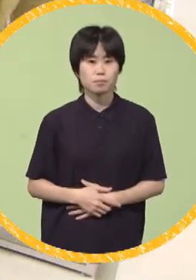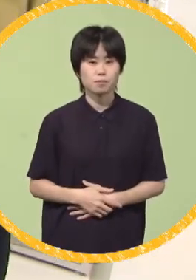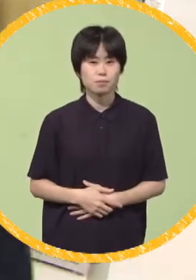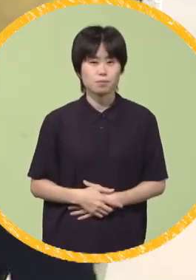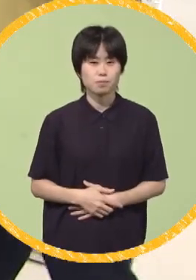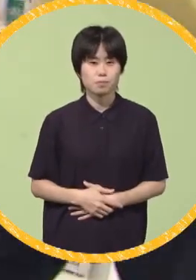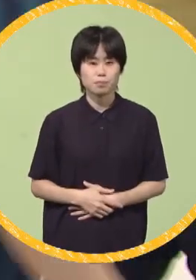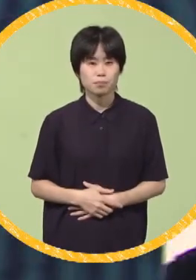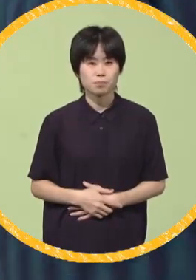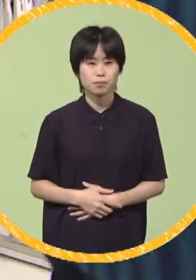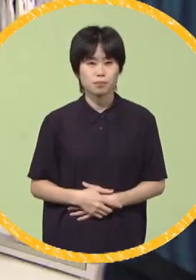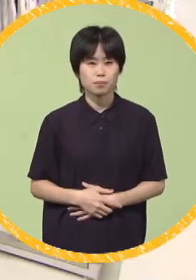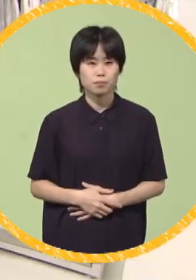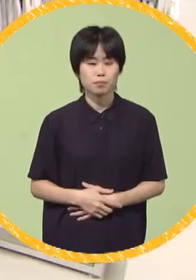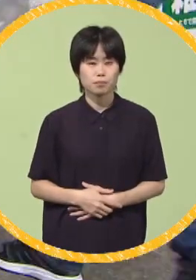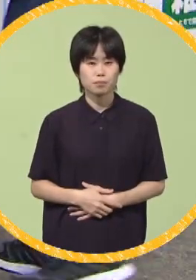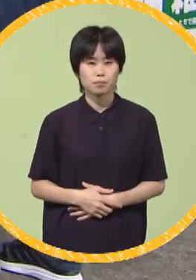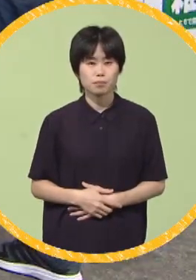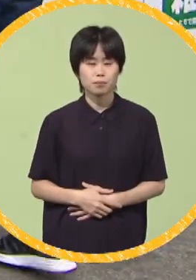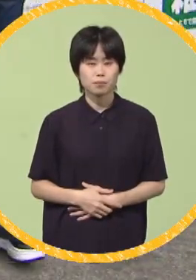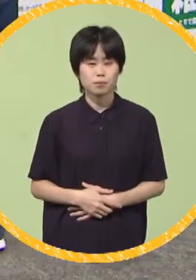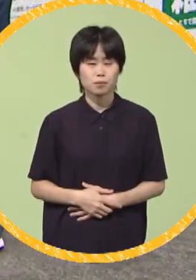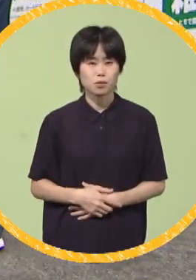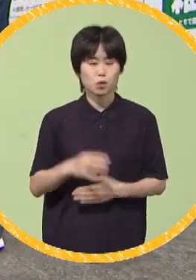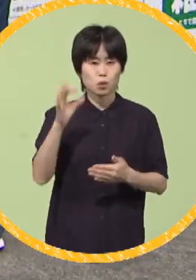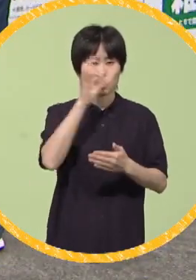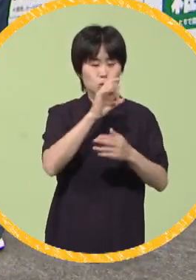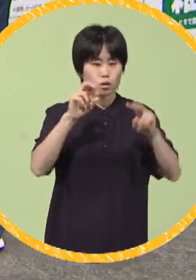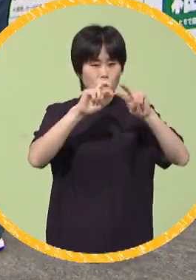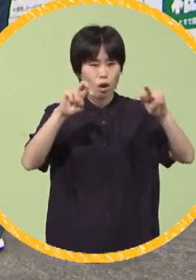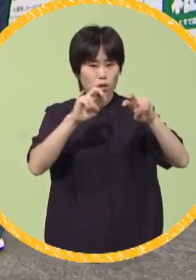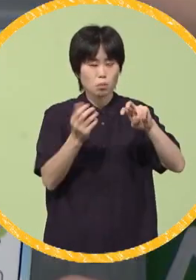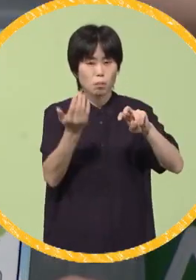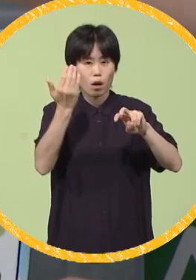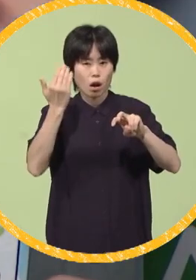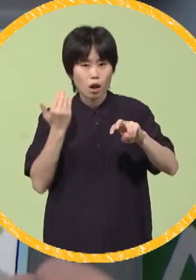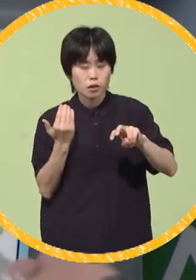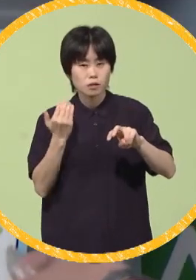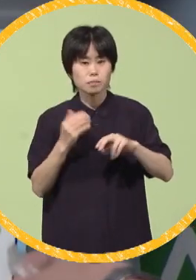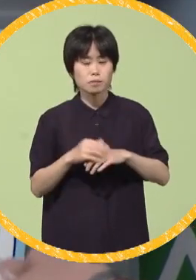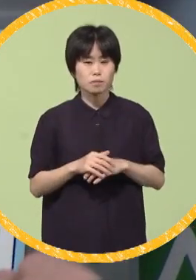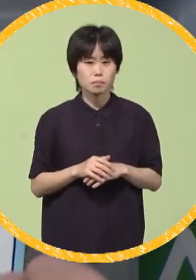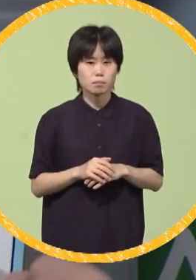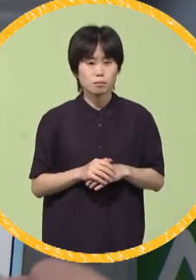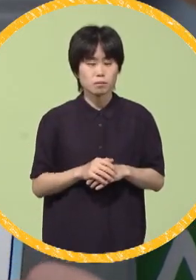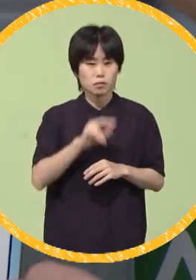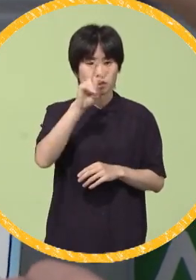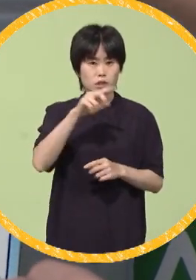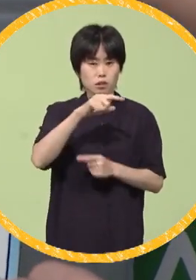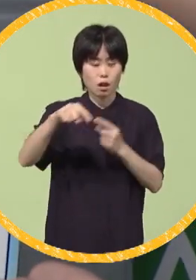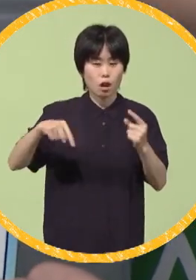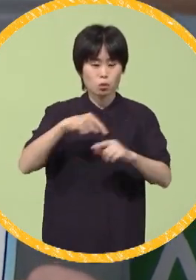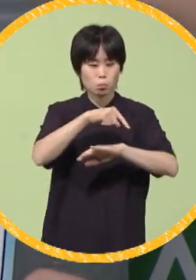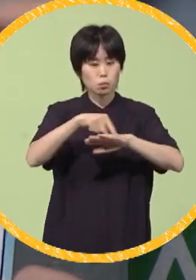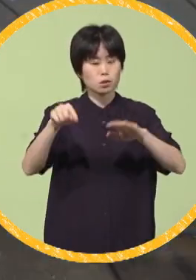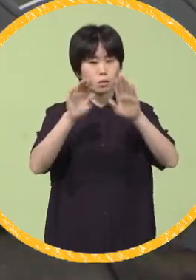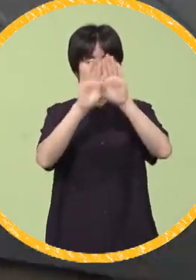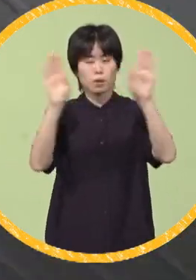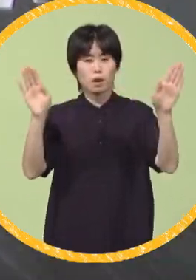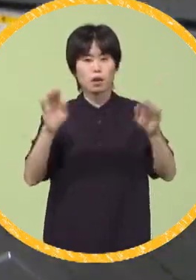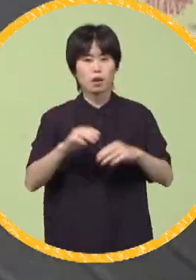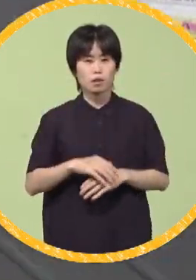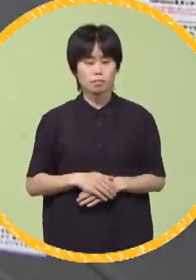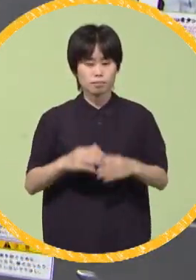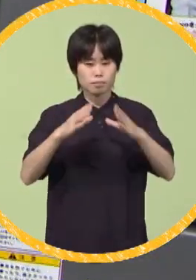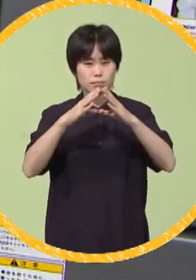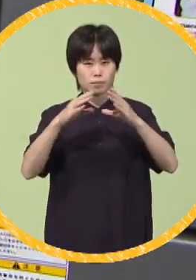ょう行きましょう。どういう機械なんだろう。 商品開発に先駆け、セブン&アイではリサイクルプロジェクトを開始。全国